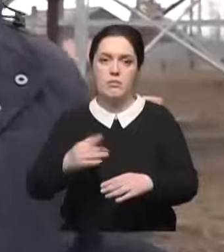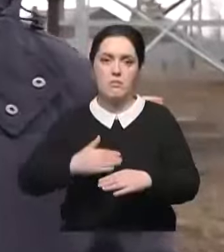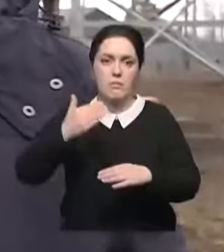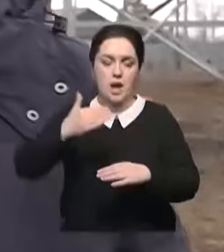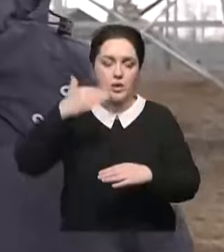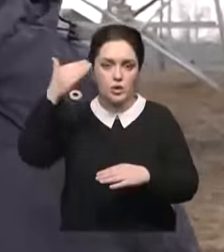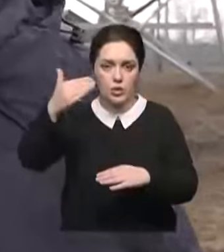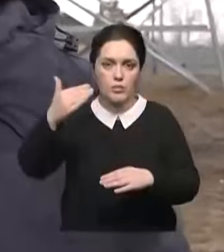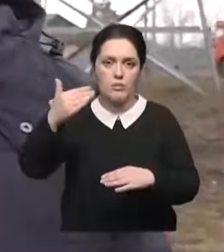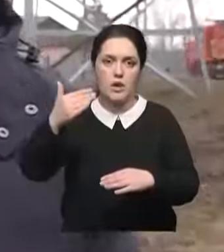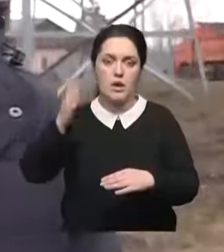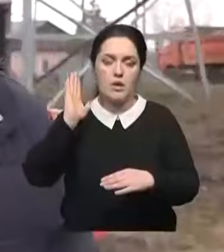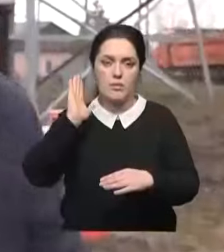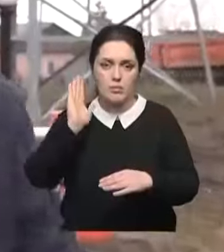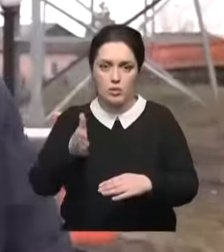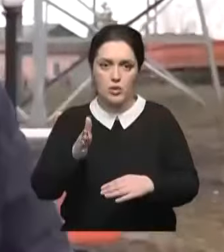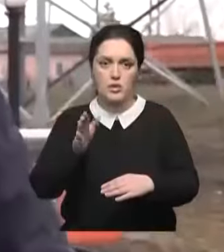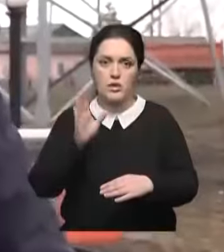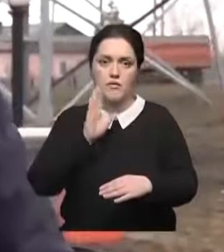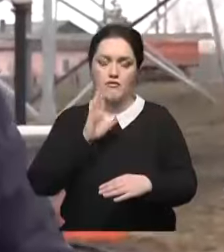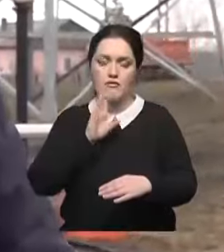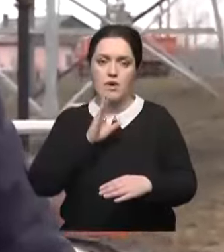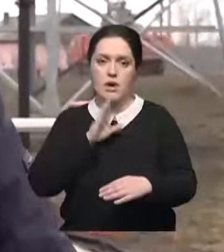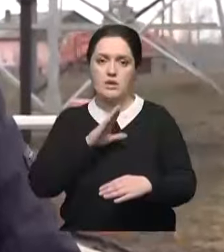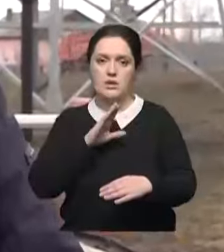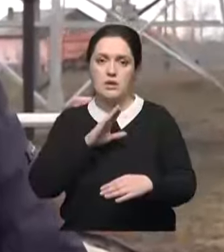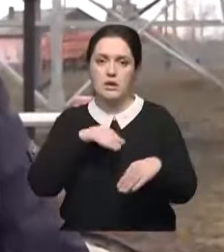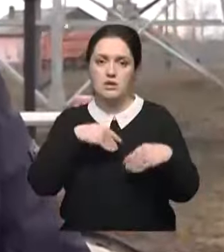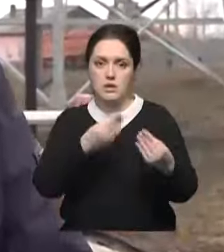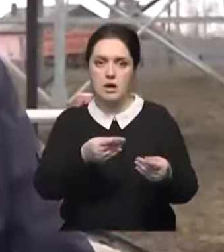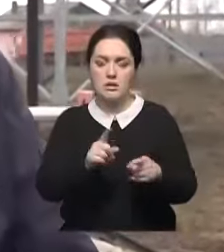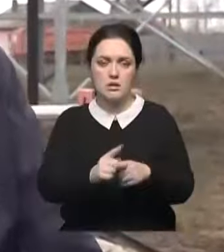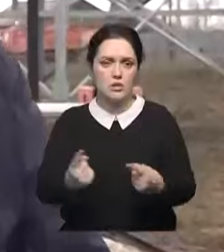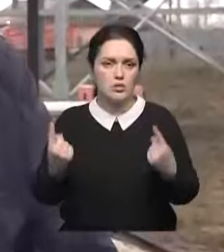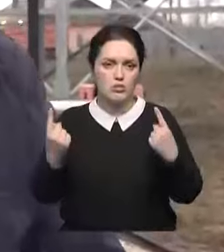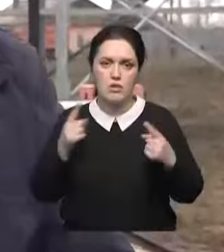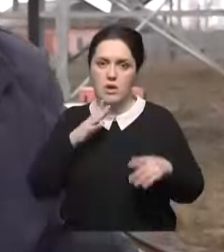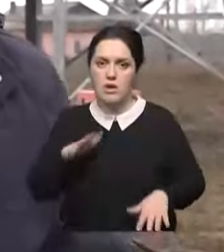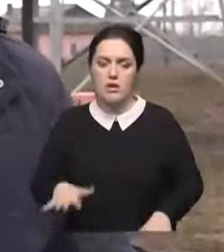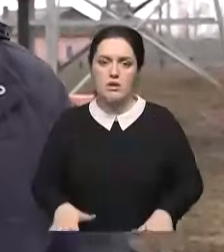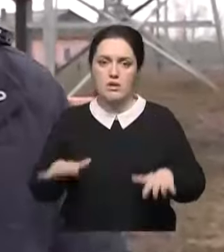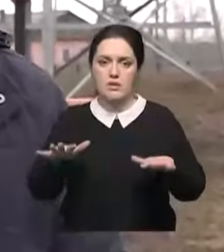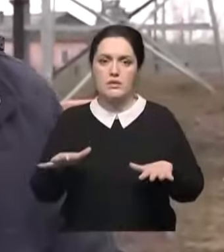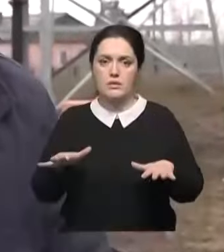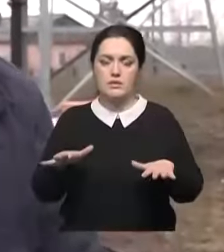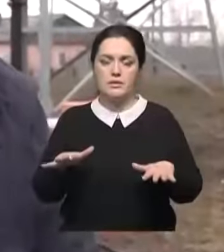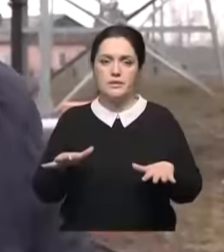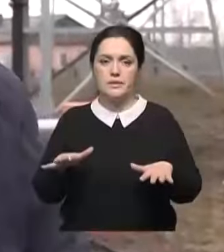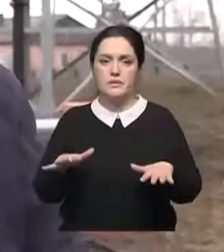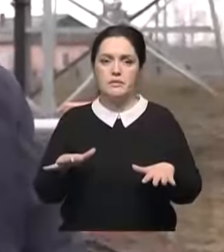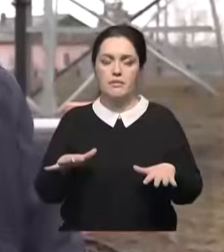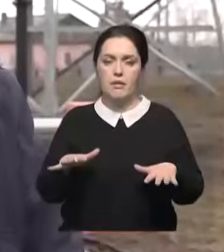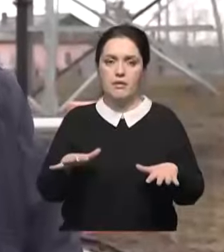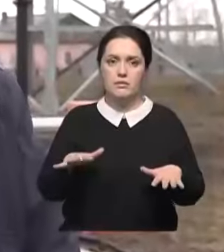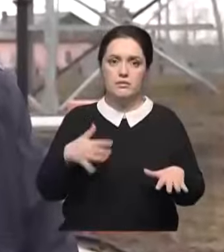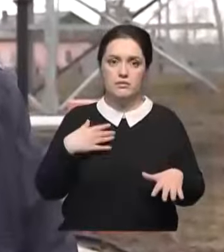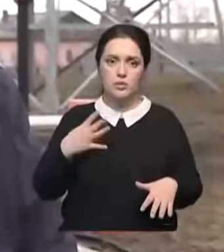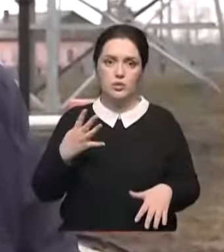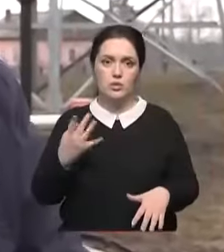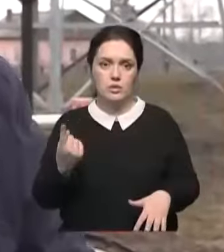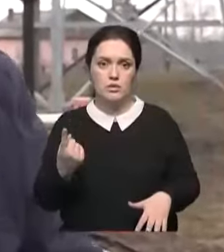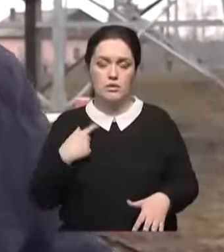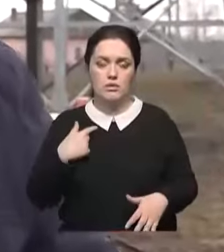подъем, который обеспечивает город водой. Такие масштабные паводки, мою бытность, сколько я себя помню, 41 год